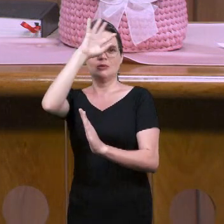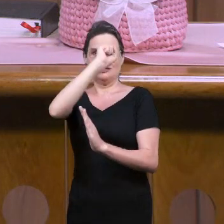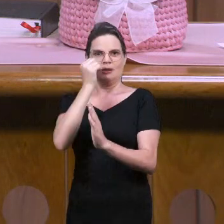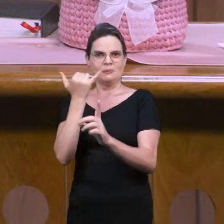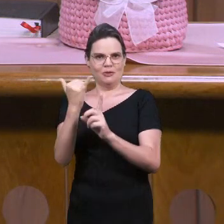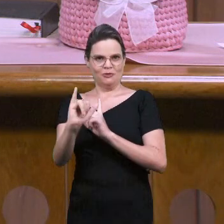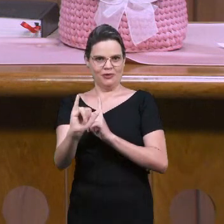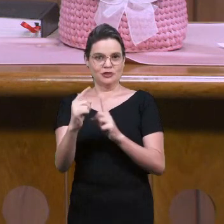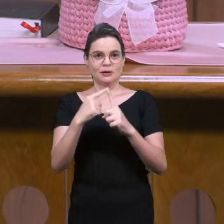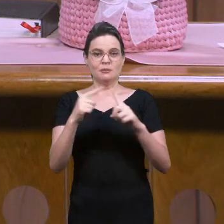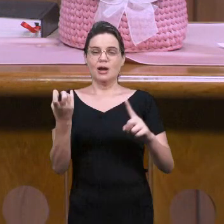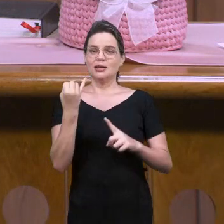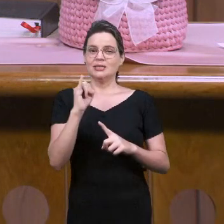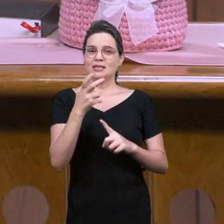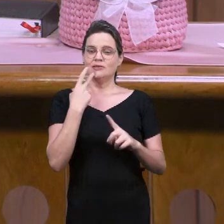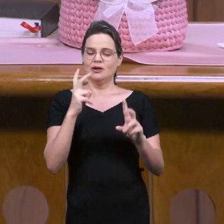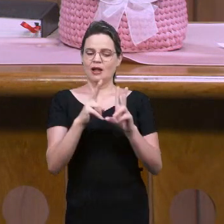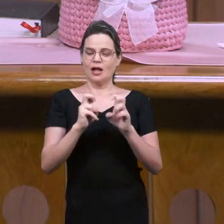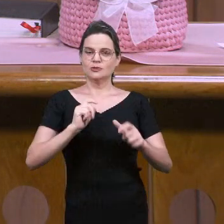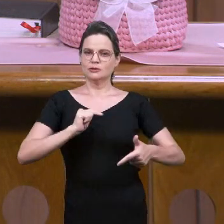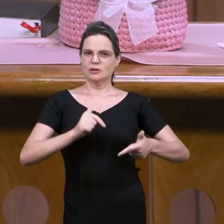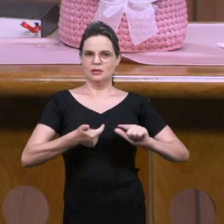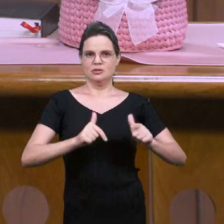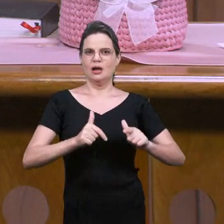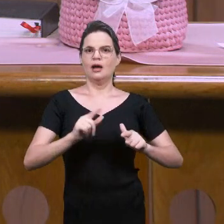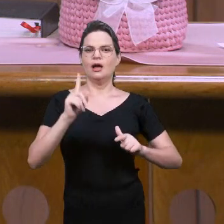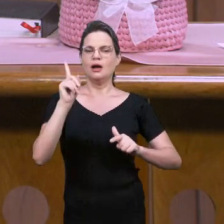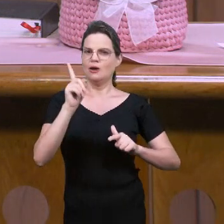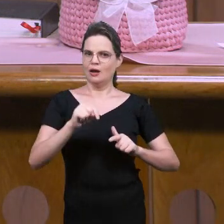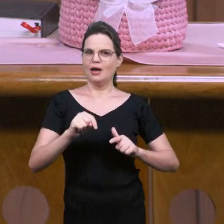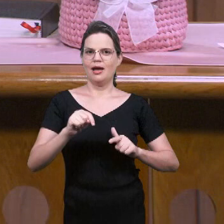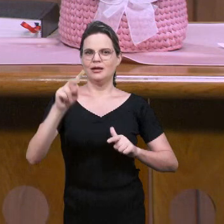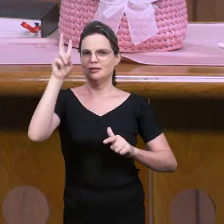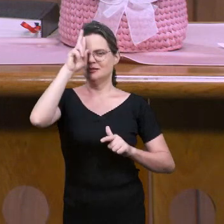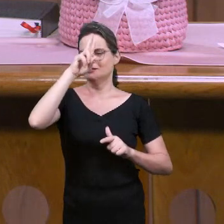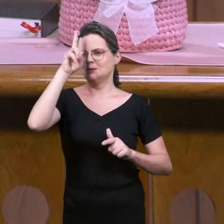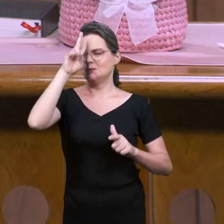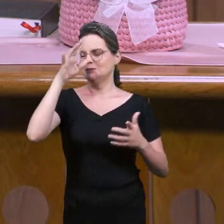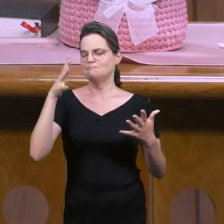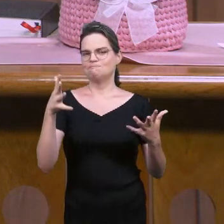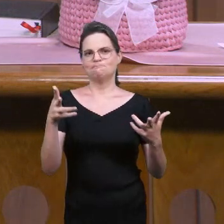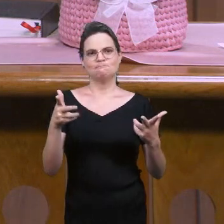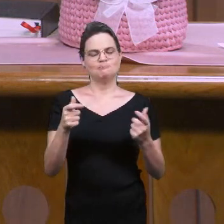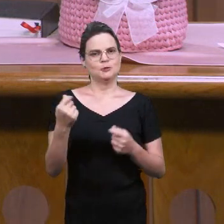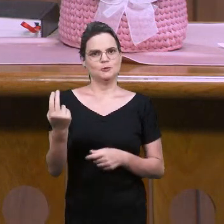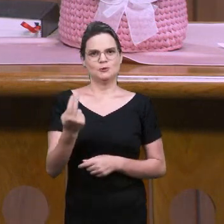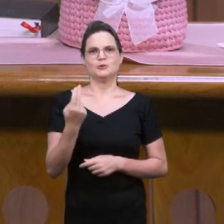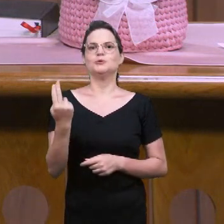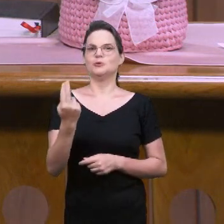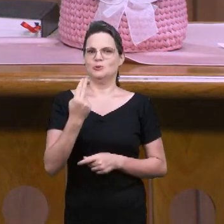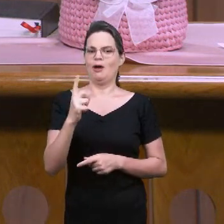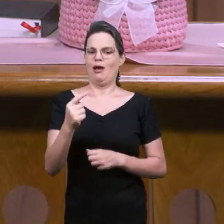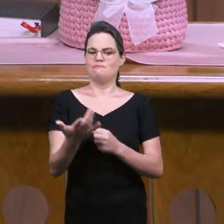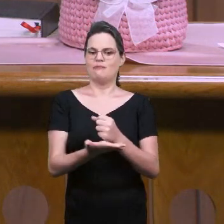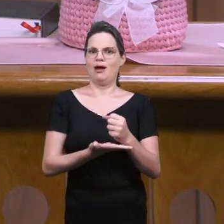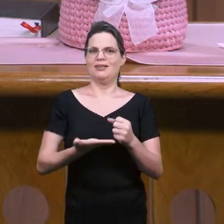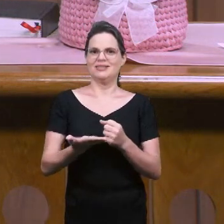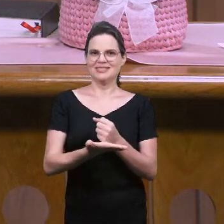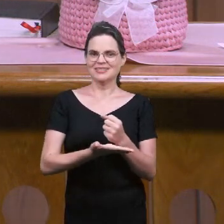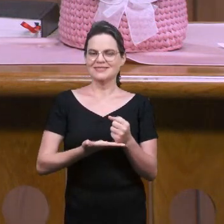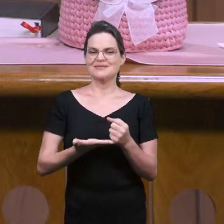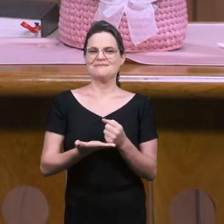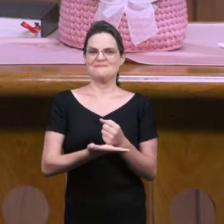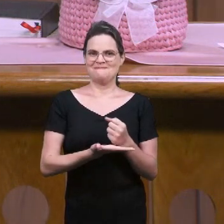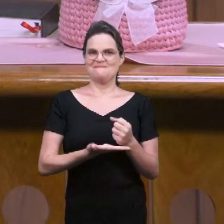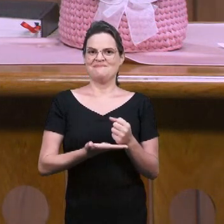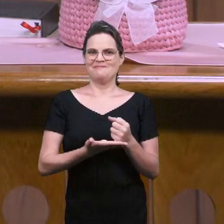Quand on parle à propos d'Israël, donc, il y a beaucoup de choses, c'est une histoire extraordinaire qui sert de base, de